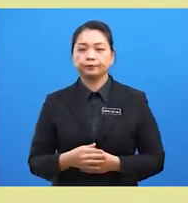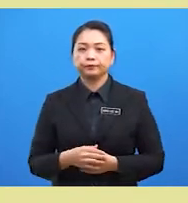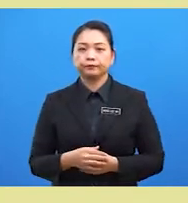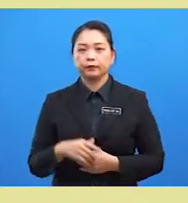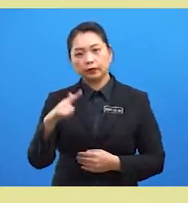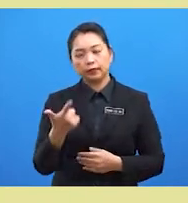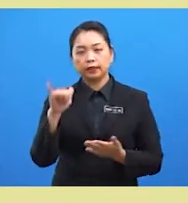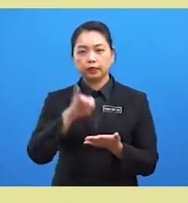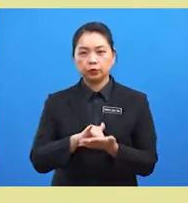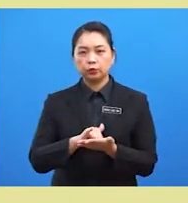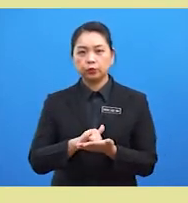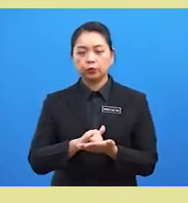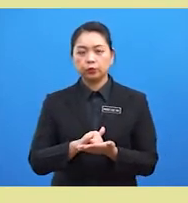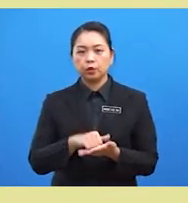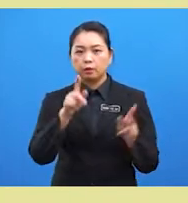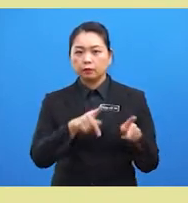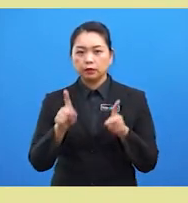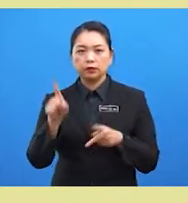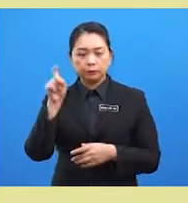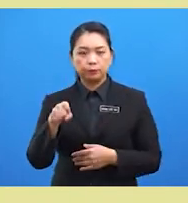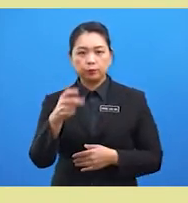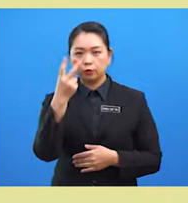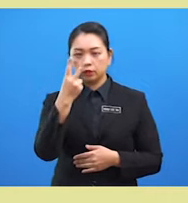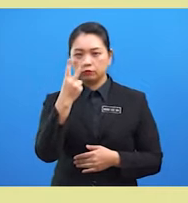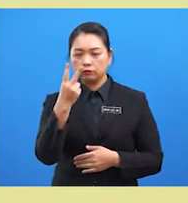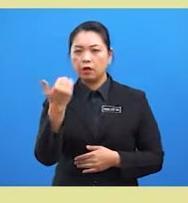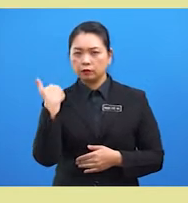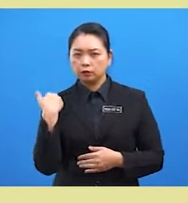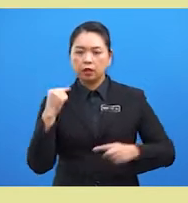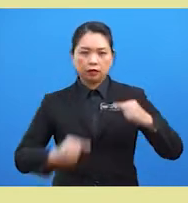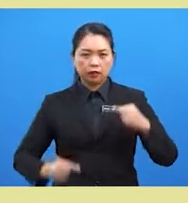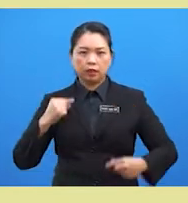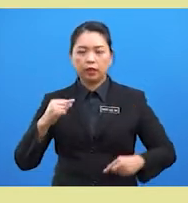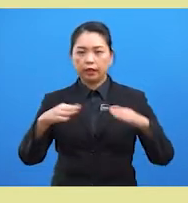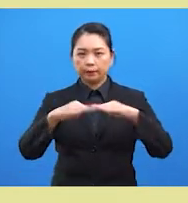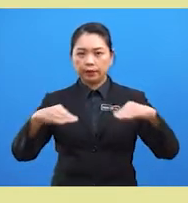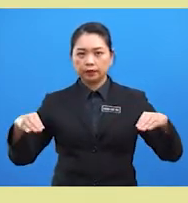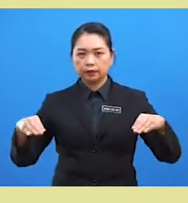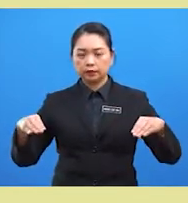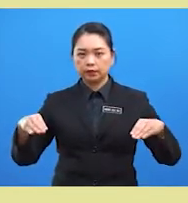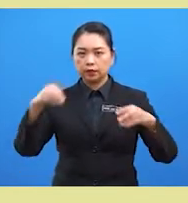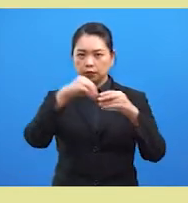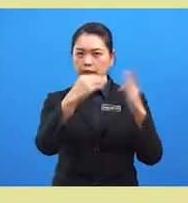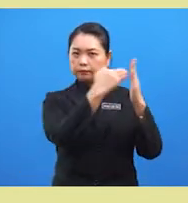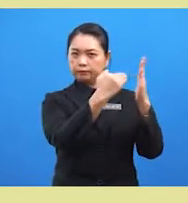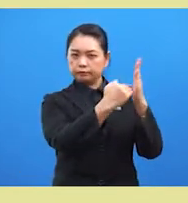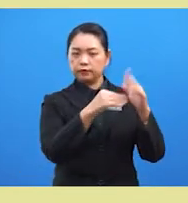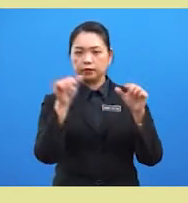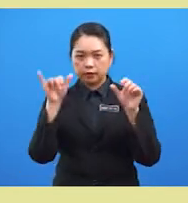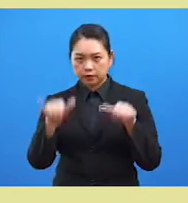Selain itu, para pelajar perlu memastikan terdapat gaya bahasa dalam rangkap syair yang dicipta.